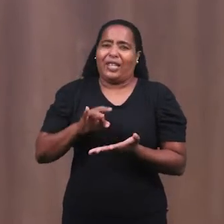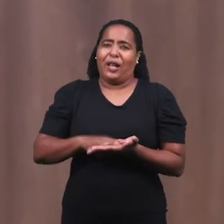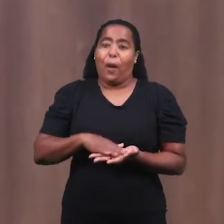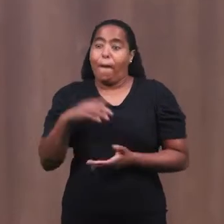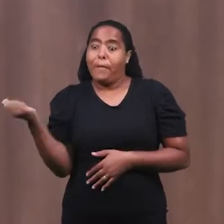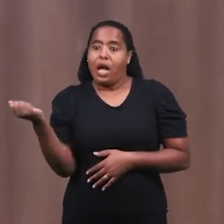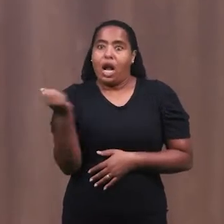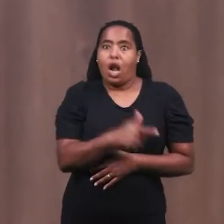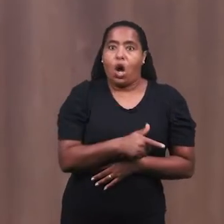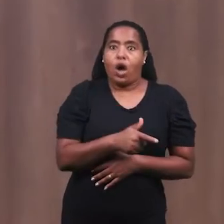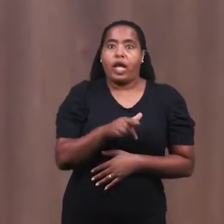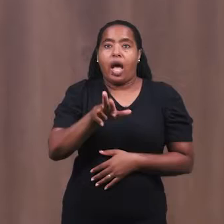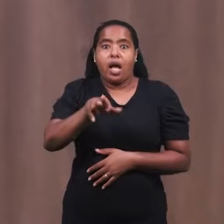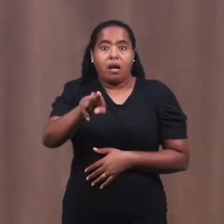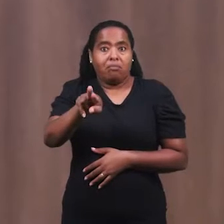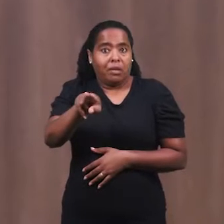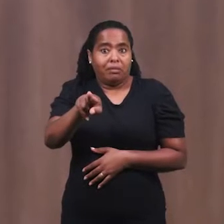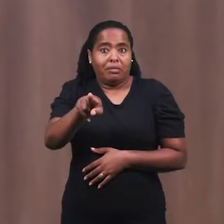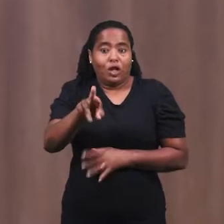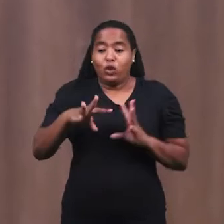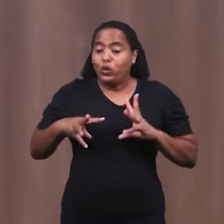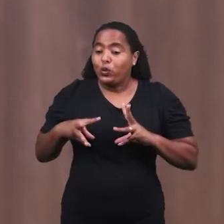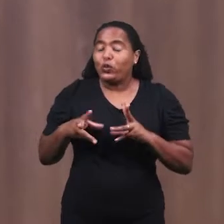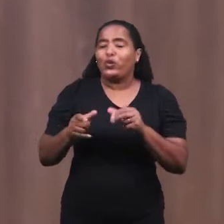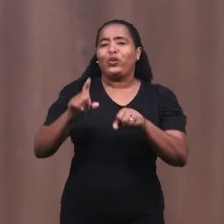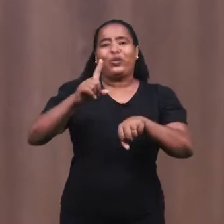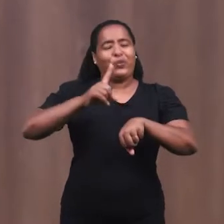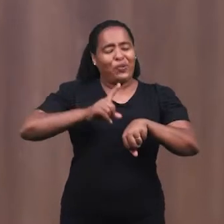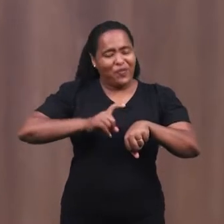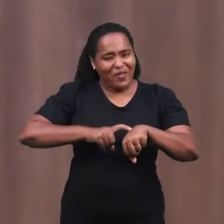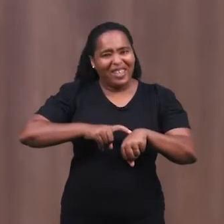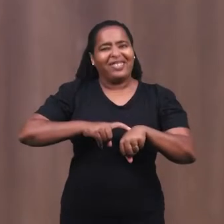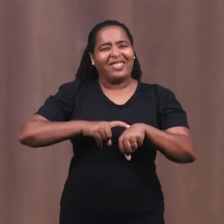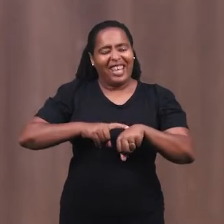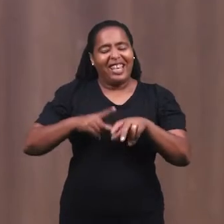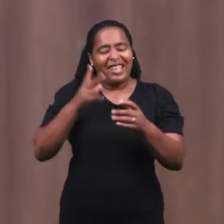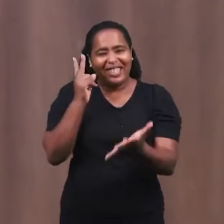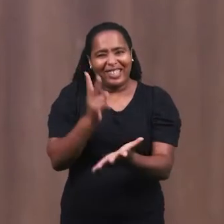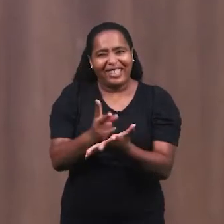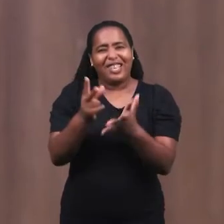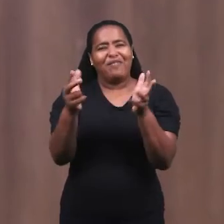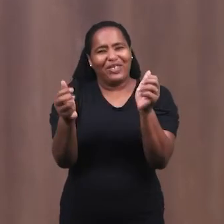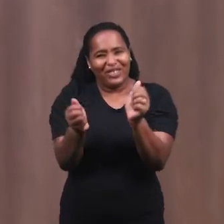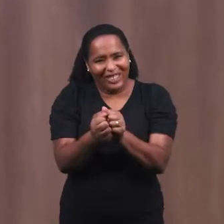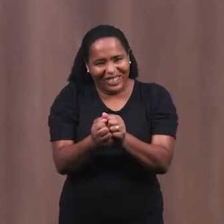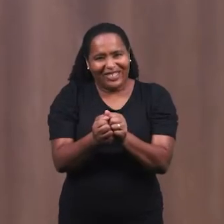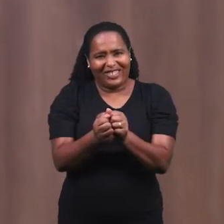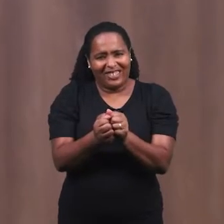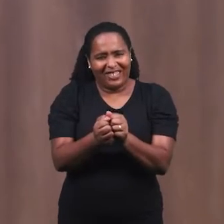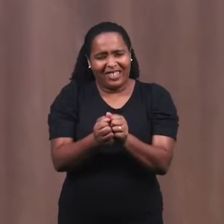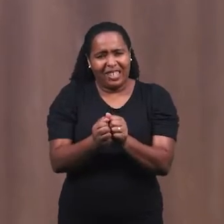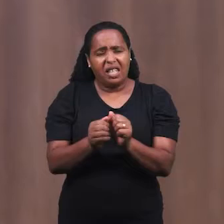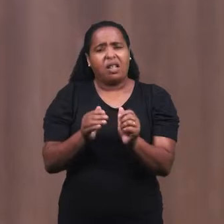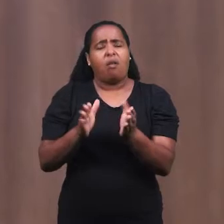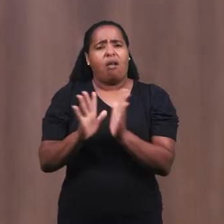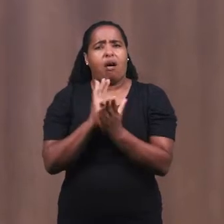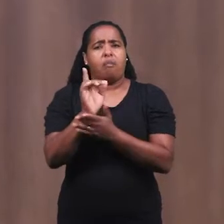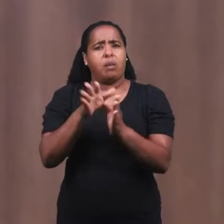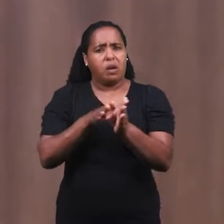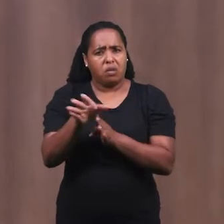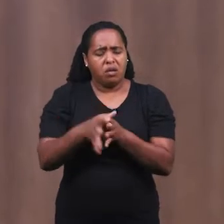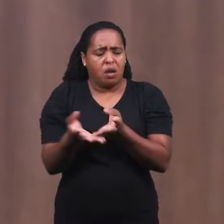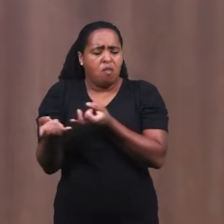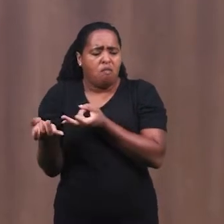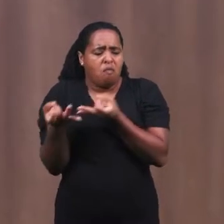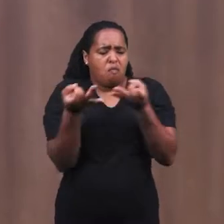братьев, истинные друзья, друзья на любой час. И здесь вот совет.